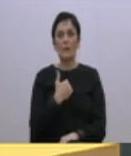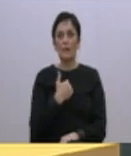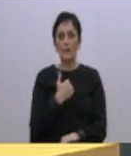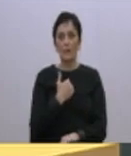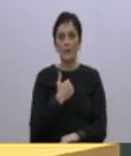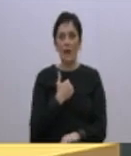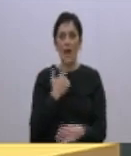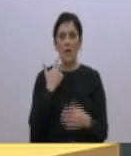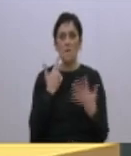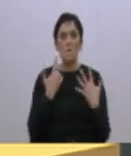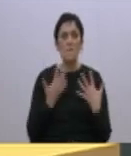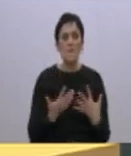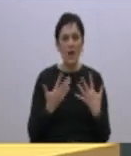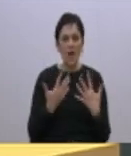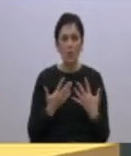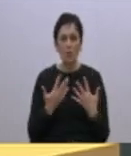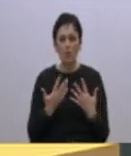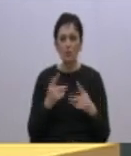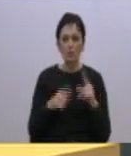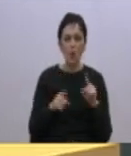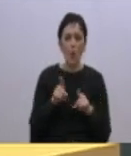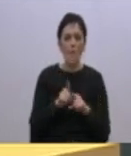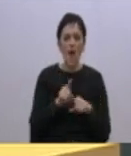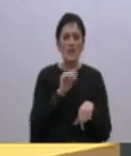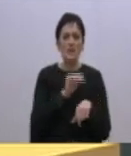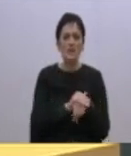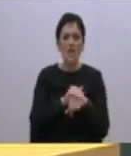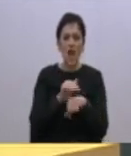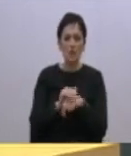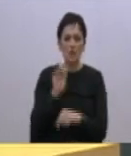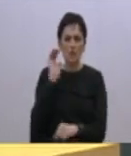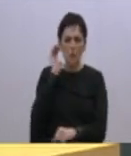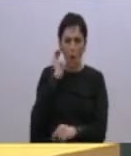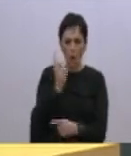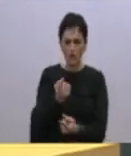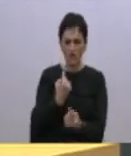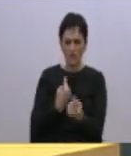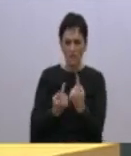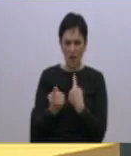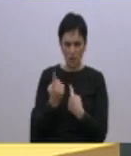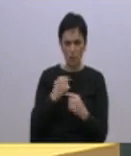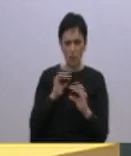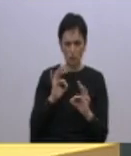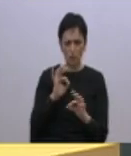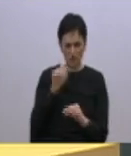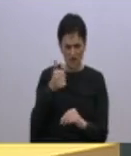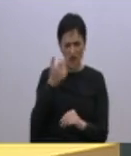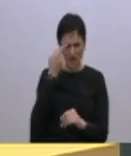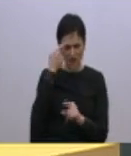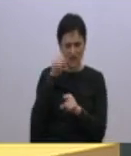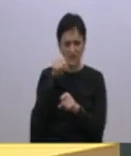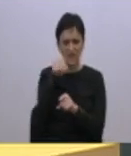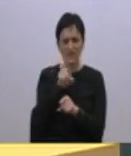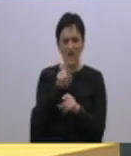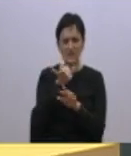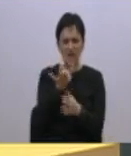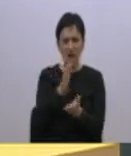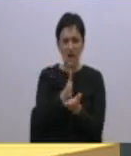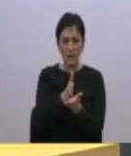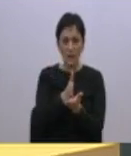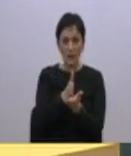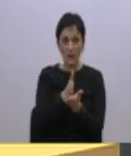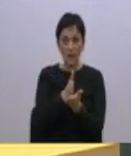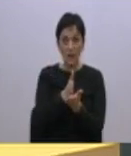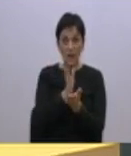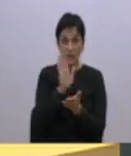მე უხერხულება ხოლმე რაღაცა ისეთი არგუმენტების მოსმენა იმ ხალხისგან, ვინც ზუსტად ვიცი რომ კარგად იციან რაშია საქმე. რომ იქნებ